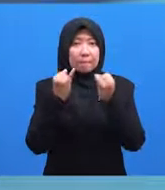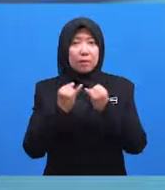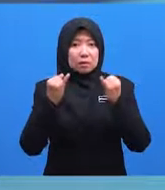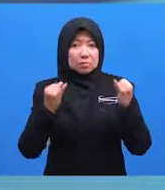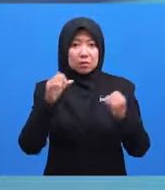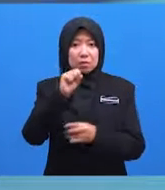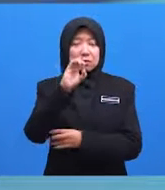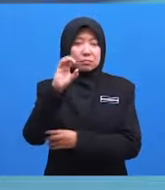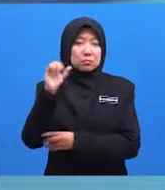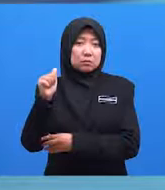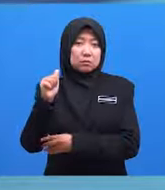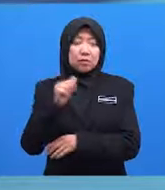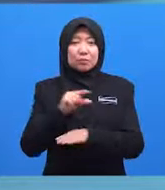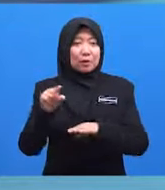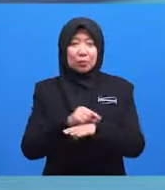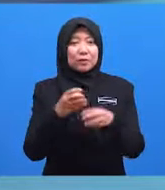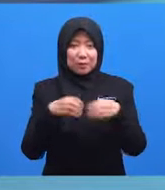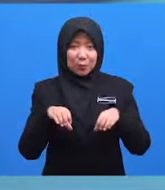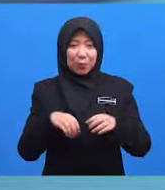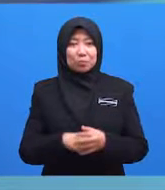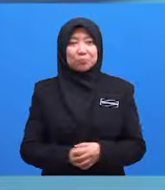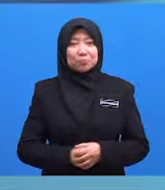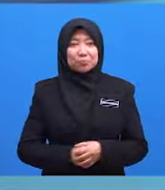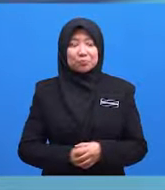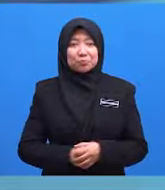pula tidak menggunakan telur.